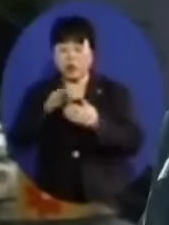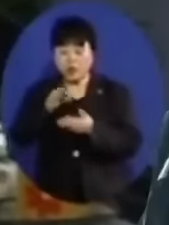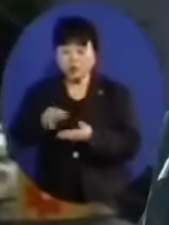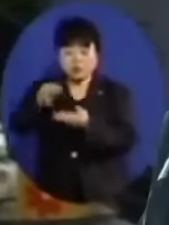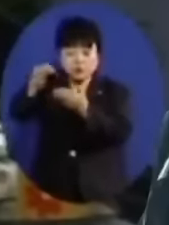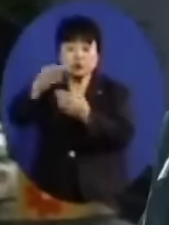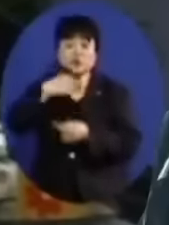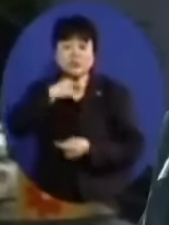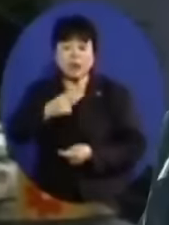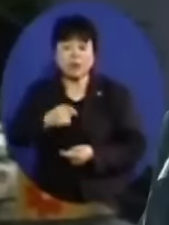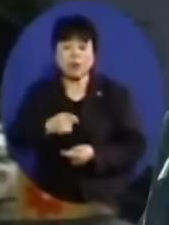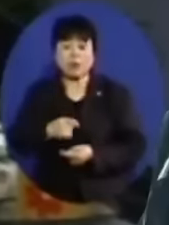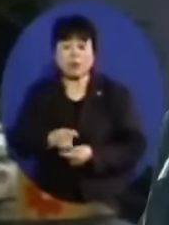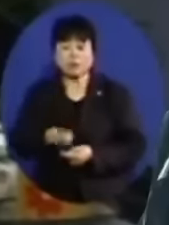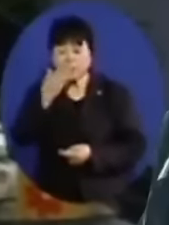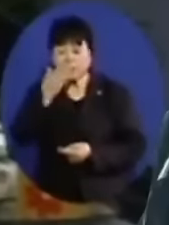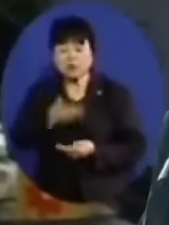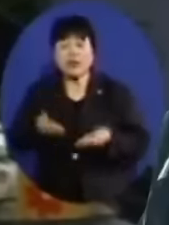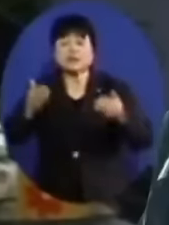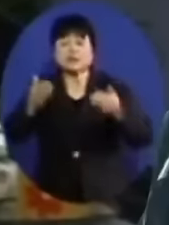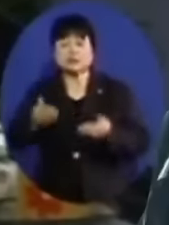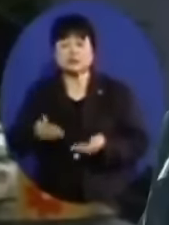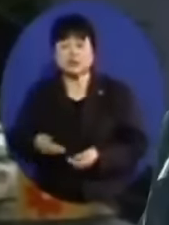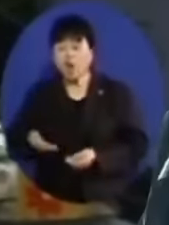교회를 지어야 되지 않겠냐.